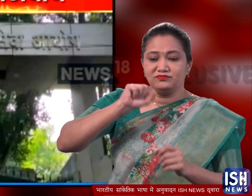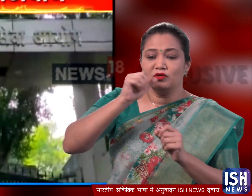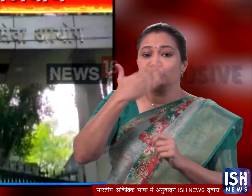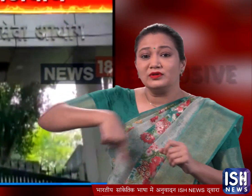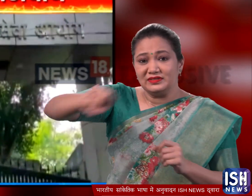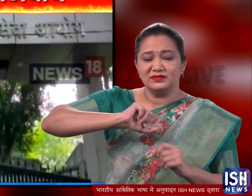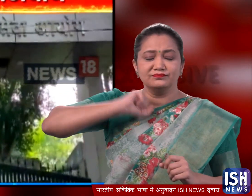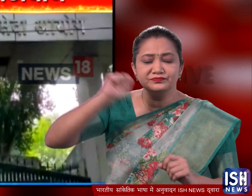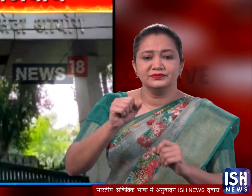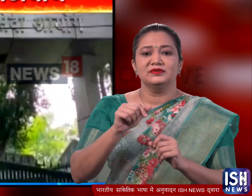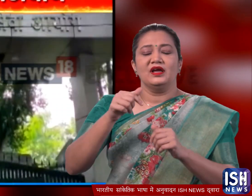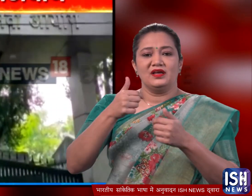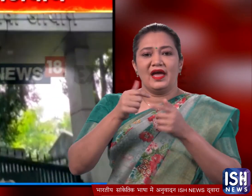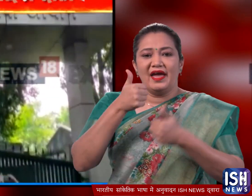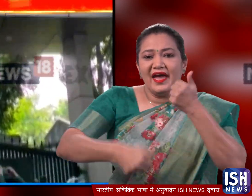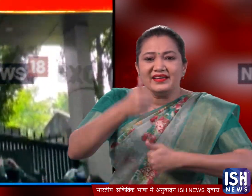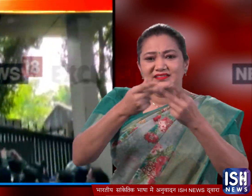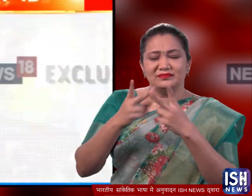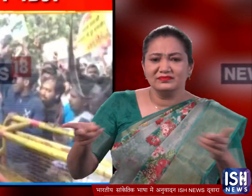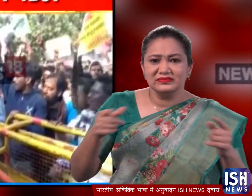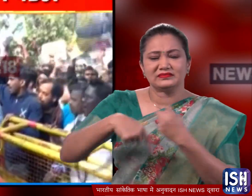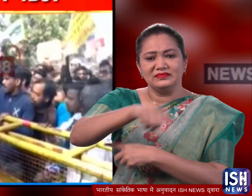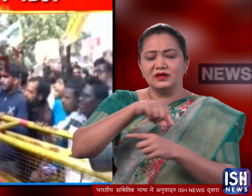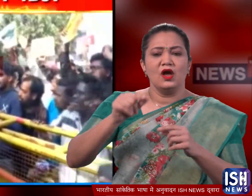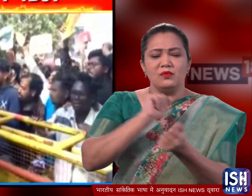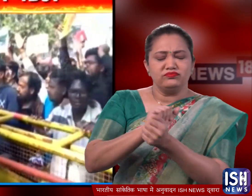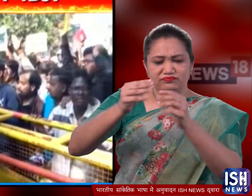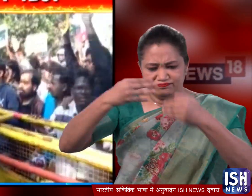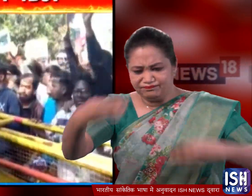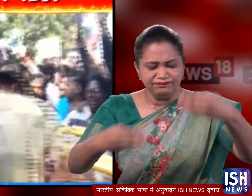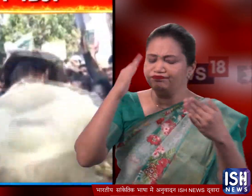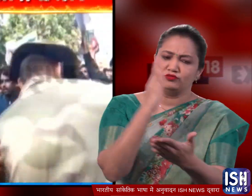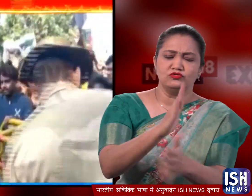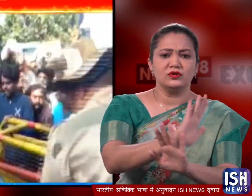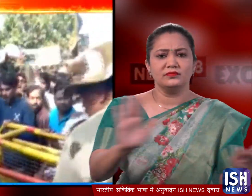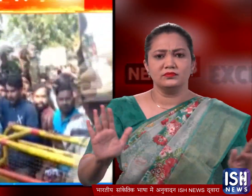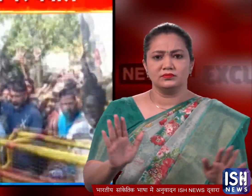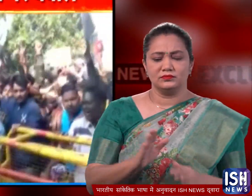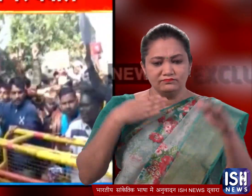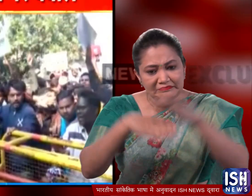प्रदर्शनकारी उम्मीदवार लोक सेवा आयोग के दफ्तर के सामने जुटे थे, लेकिन पुलिस ने उन्हें बैरिकेड लगाकर रोक दिया।